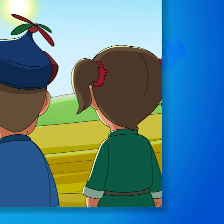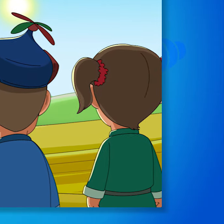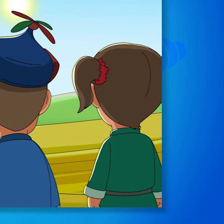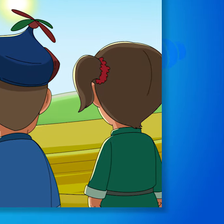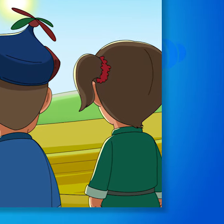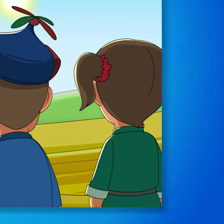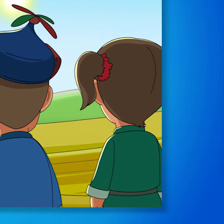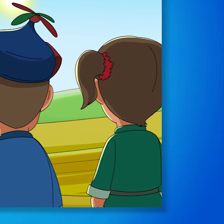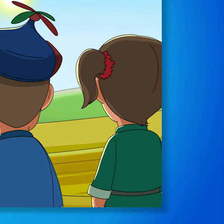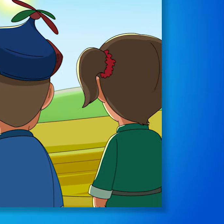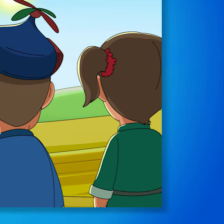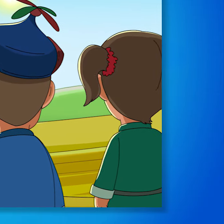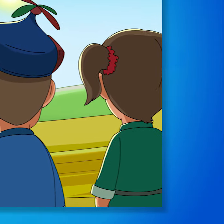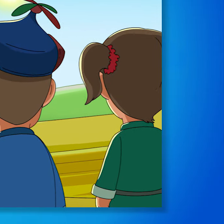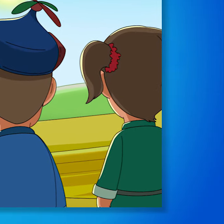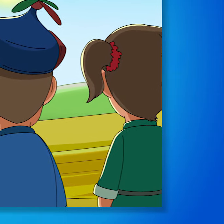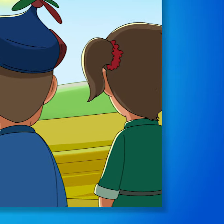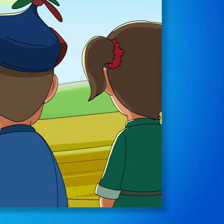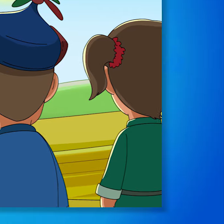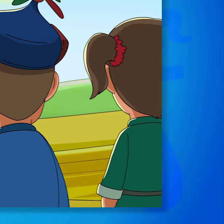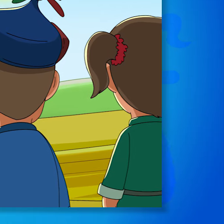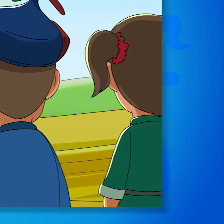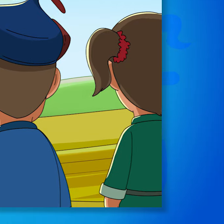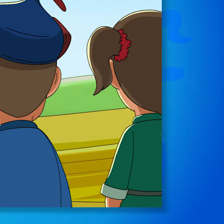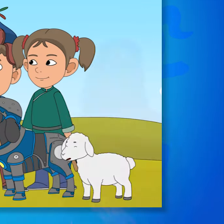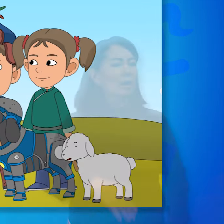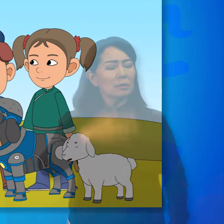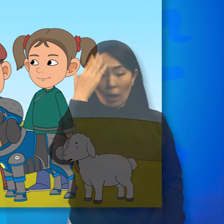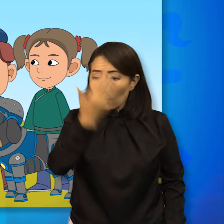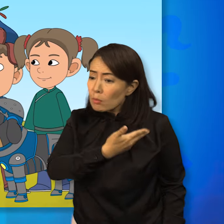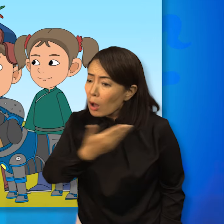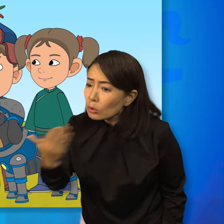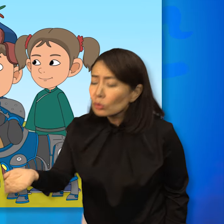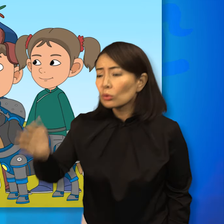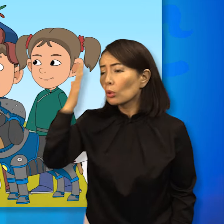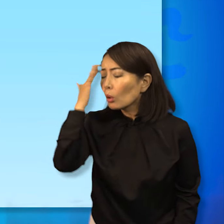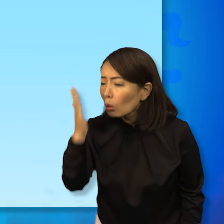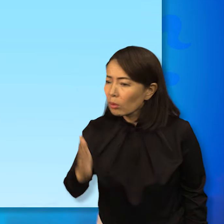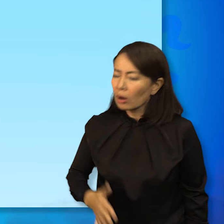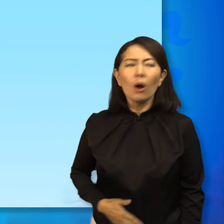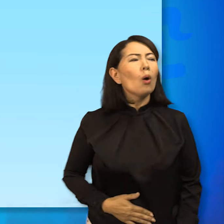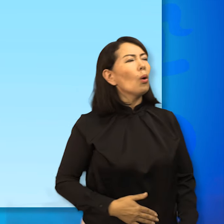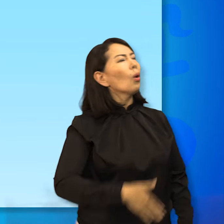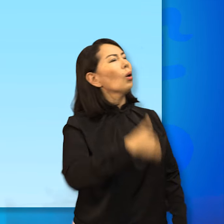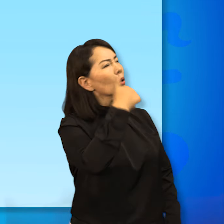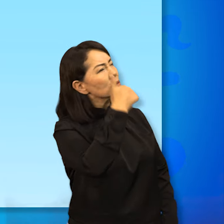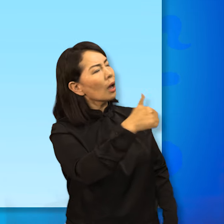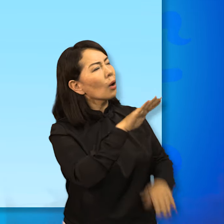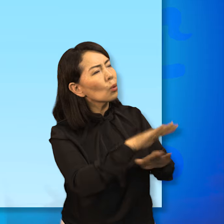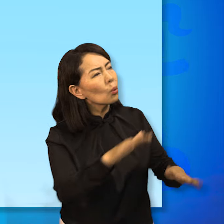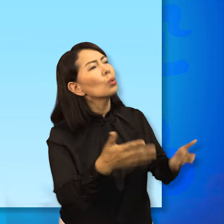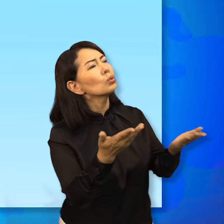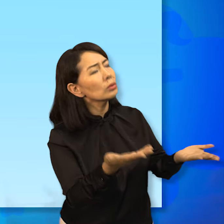оо тийм үү яасан ачлалтай хүүхдүүд вэ Тэгээд таны голов гээд л аваад ирлээ. Хурмсны